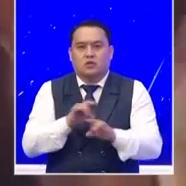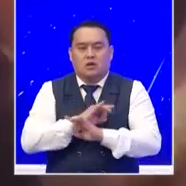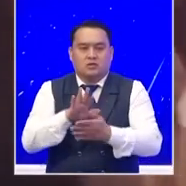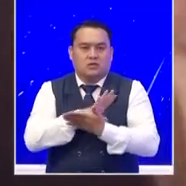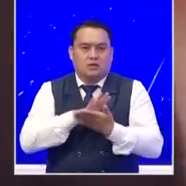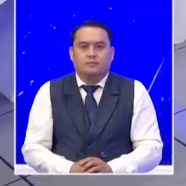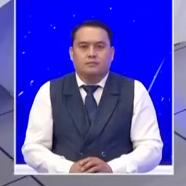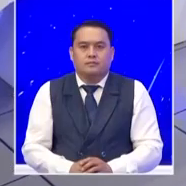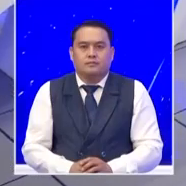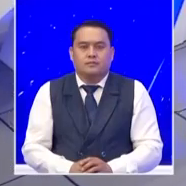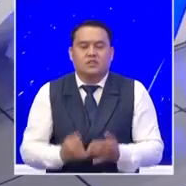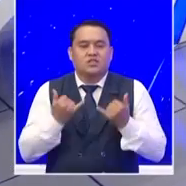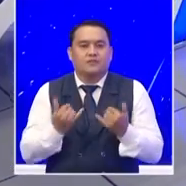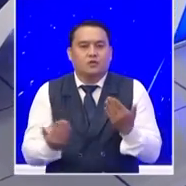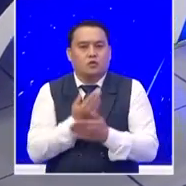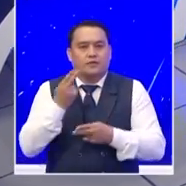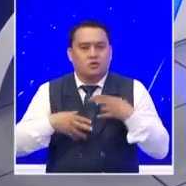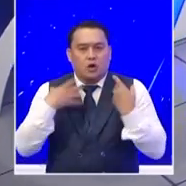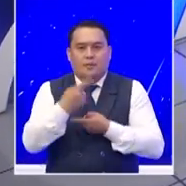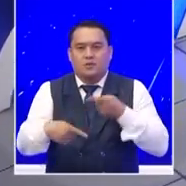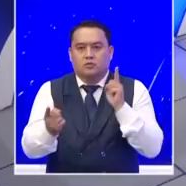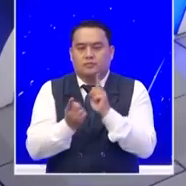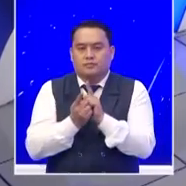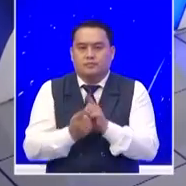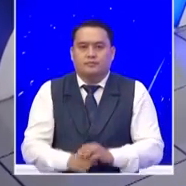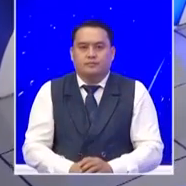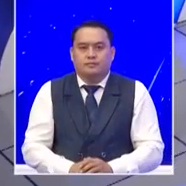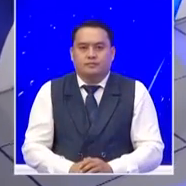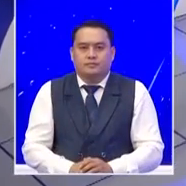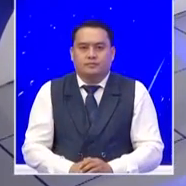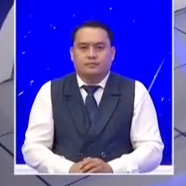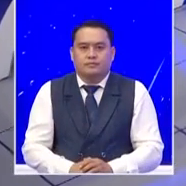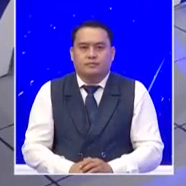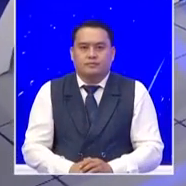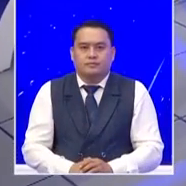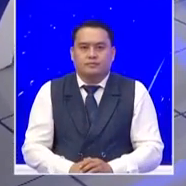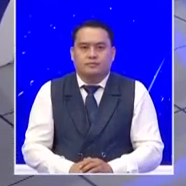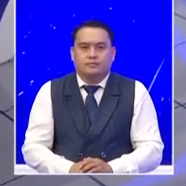Это была вся информация к этому часу. Спасибо за внимание. До свидания.